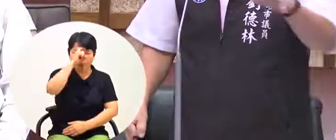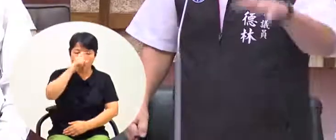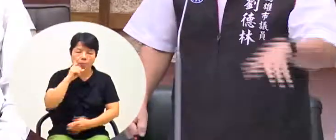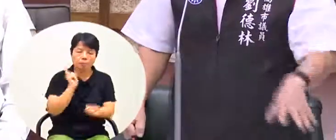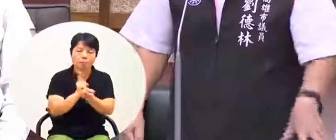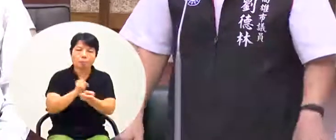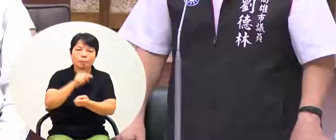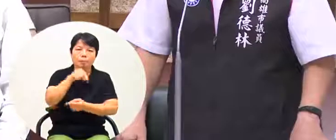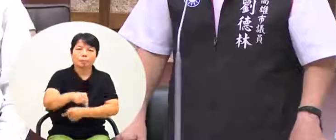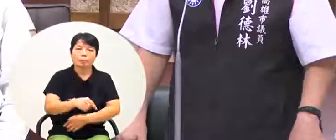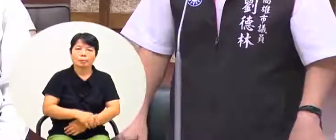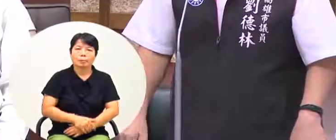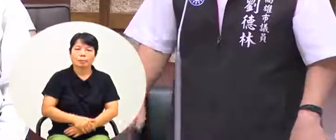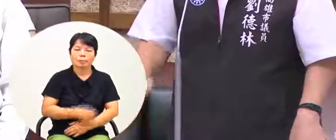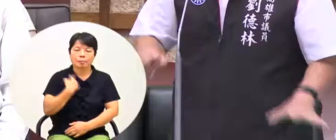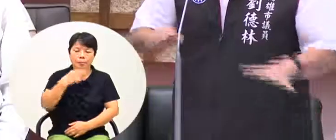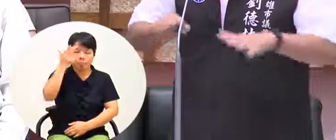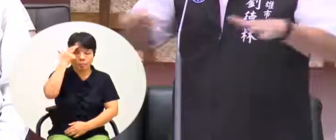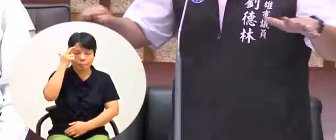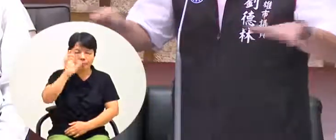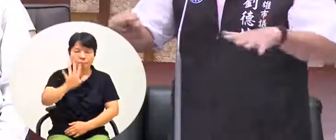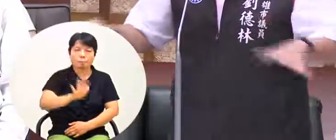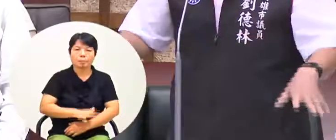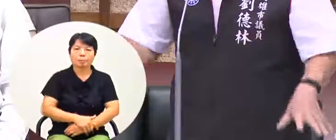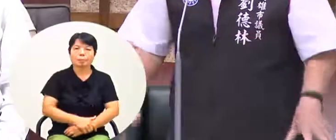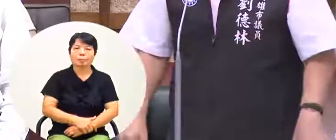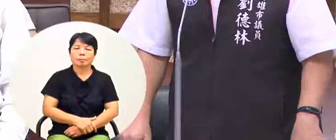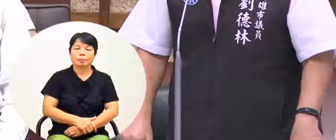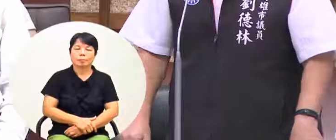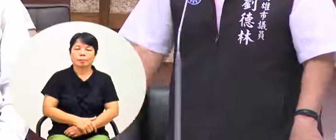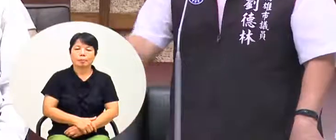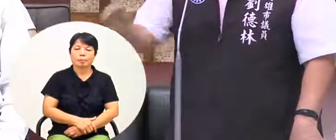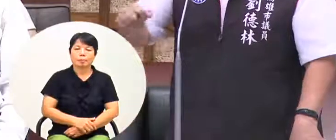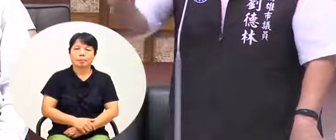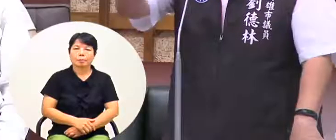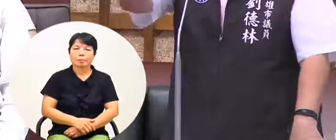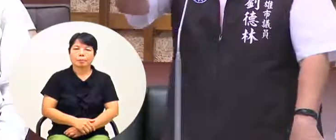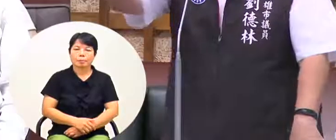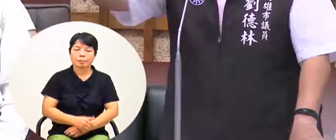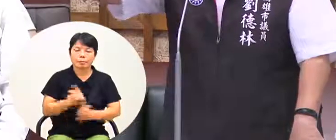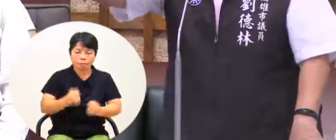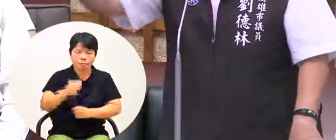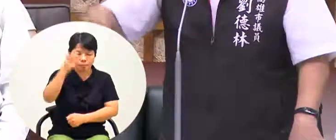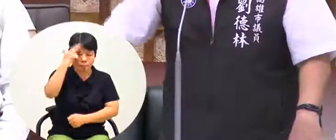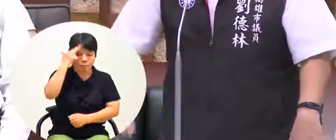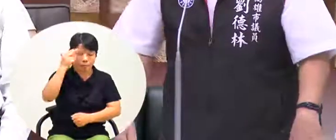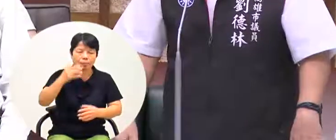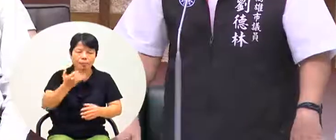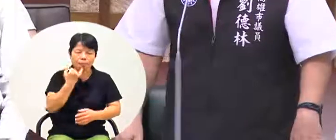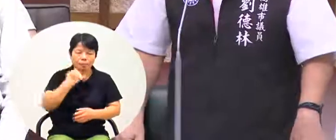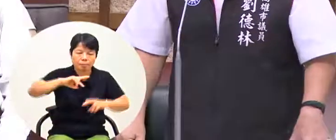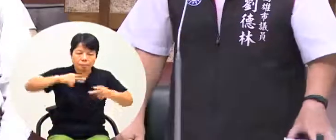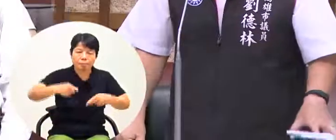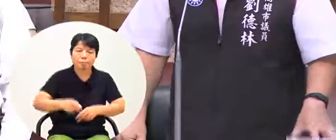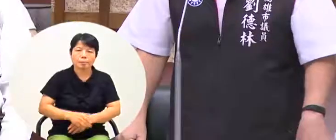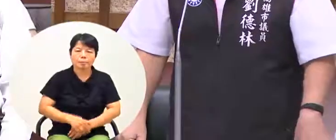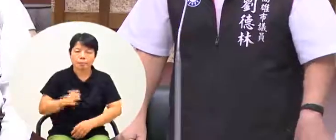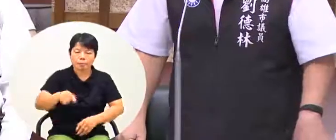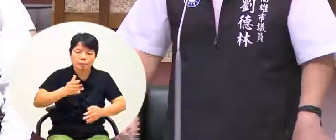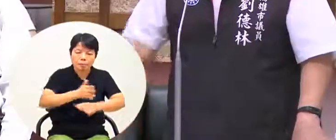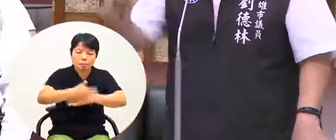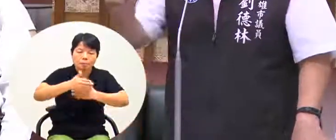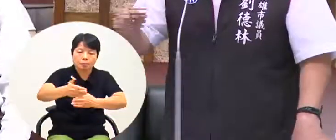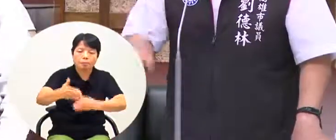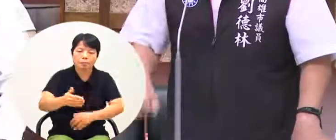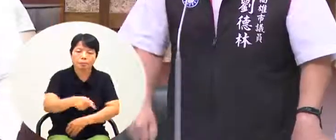持的，是不是在这坚持的当下能够放宽啊，在整个的过程能够大家很顺利的把它完成，